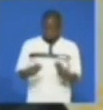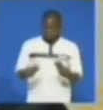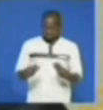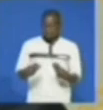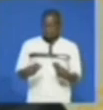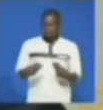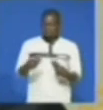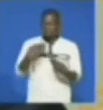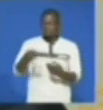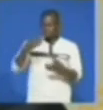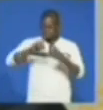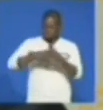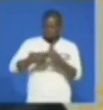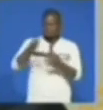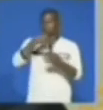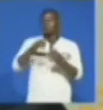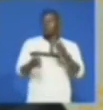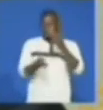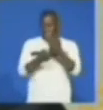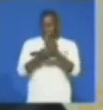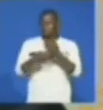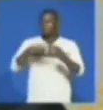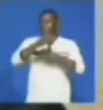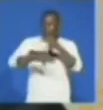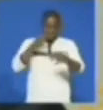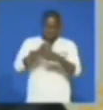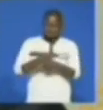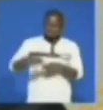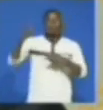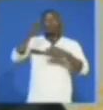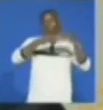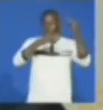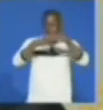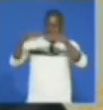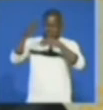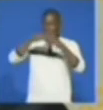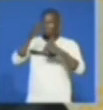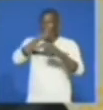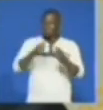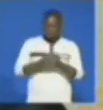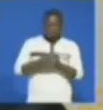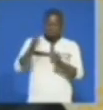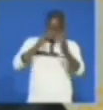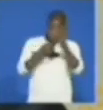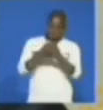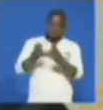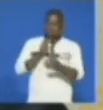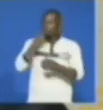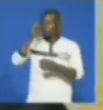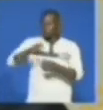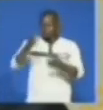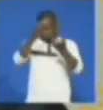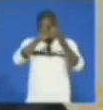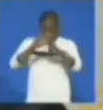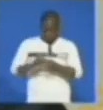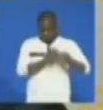Avec l'actuel repli de l'économie mondiale et la montée de l'unilatéralisme et du protectionnisme. Nous devons renforcer nos liens de